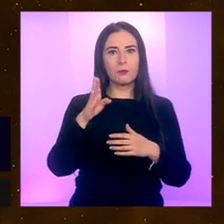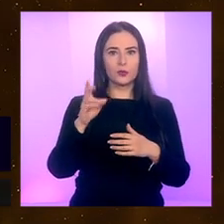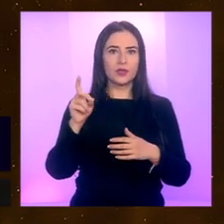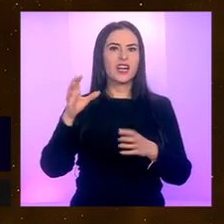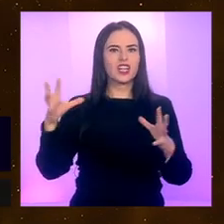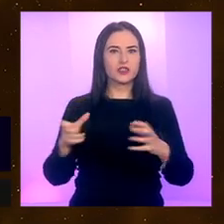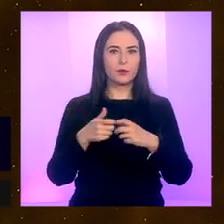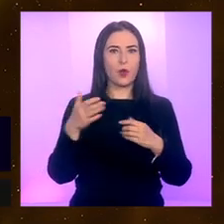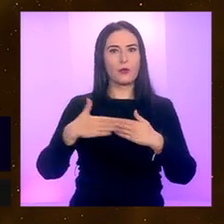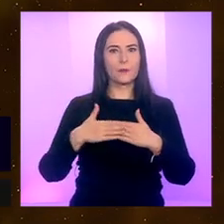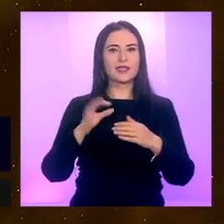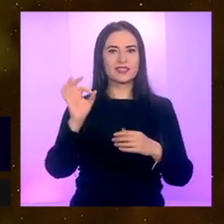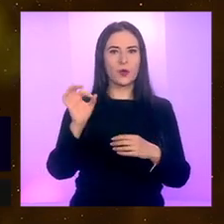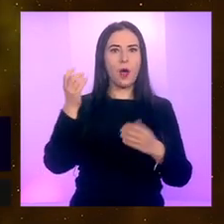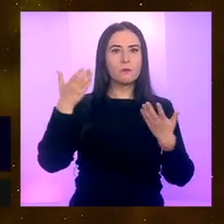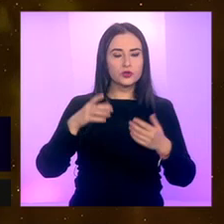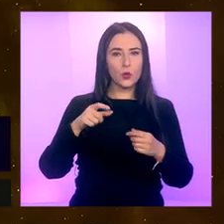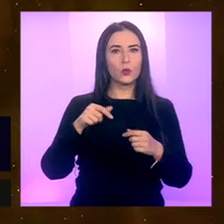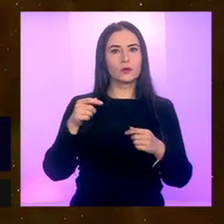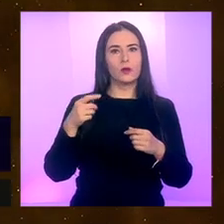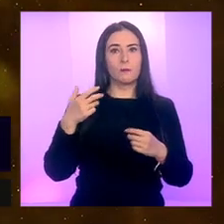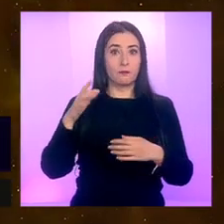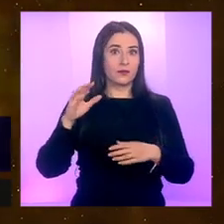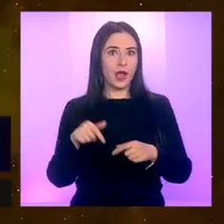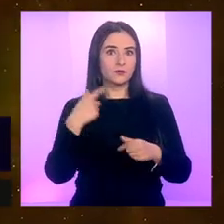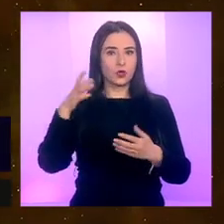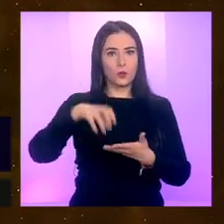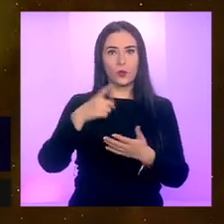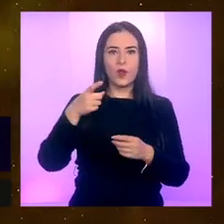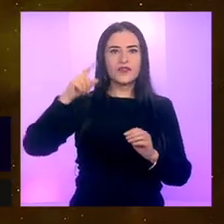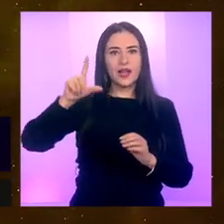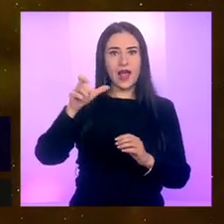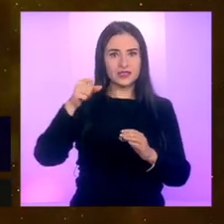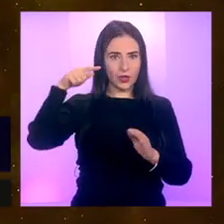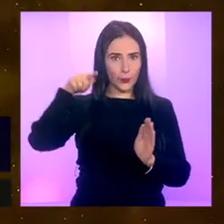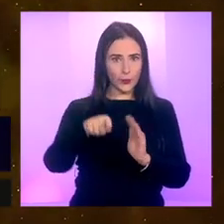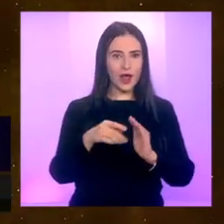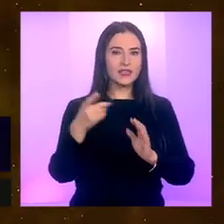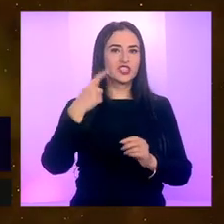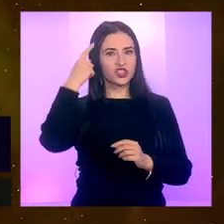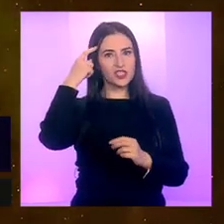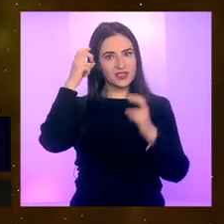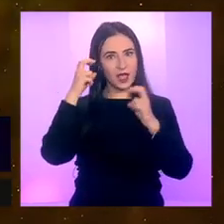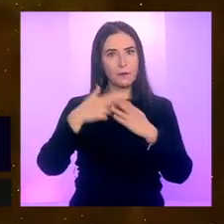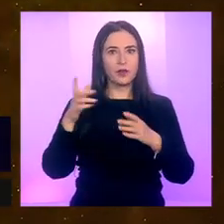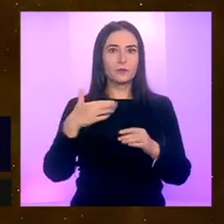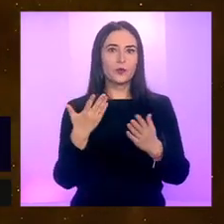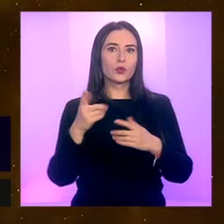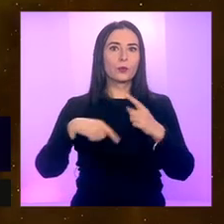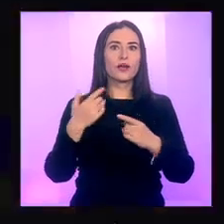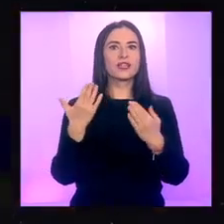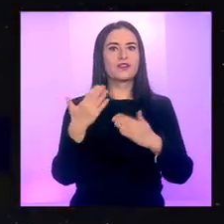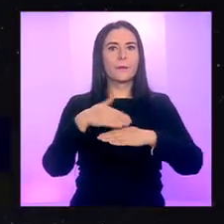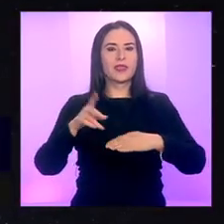zero absolut și menținuți la oaltă de o rază laser. Astfel, oamenii de știință au creat o stare exotică a materiei în care aceste câteva mii de